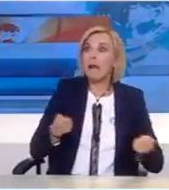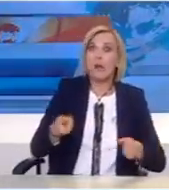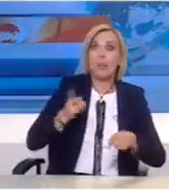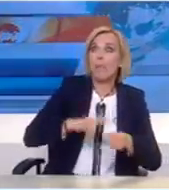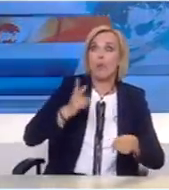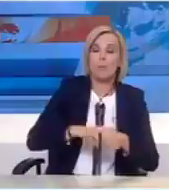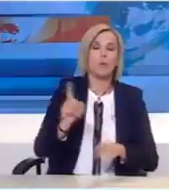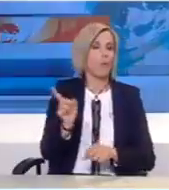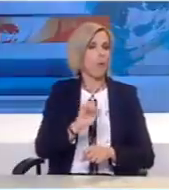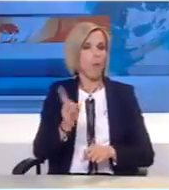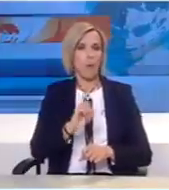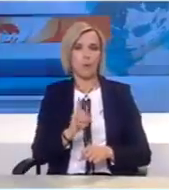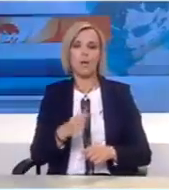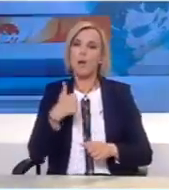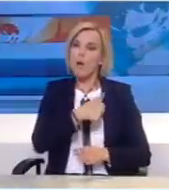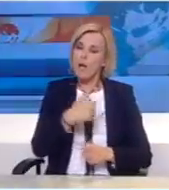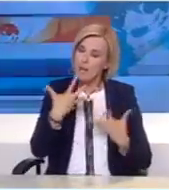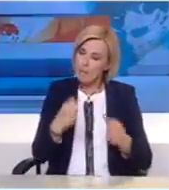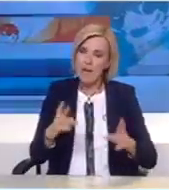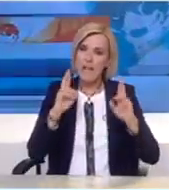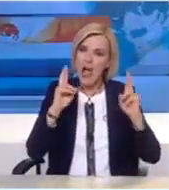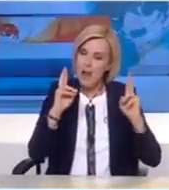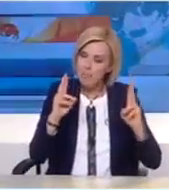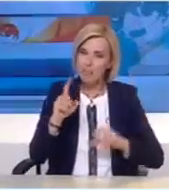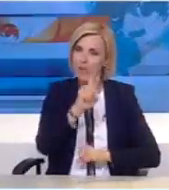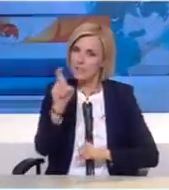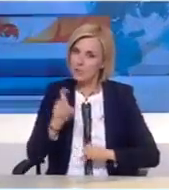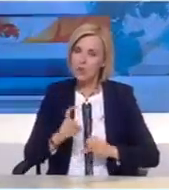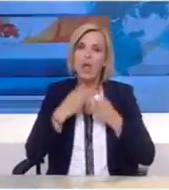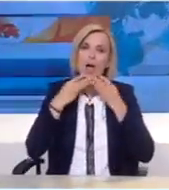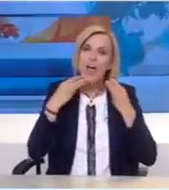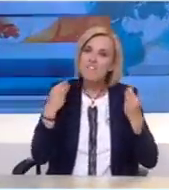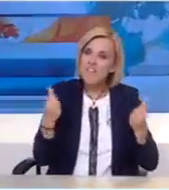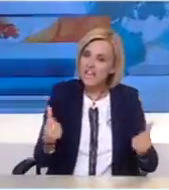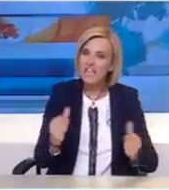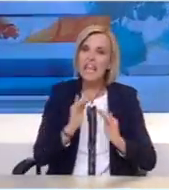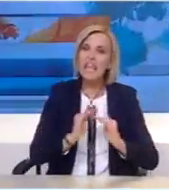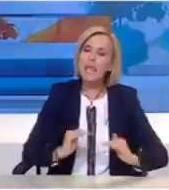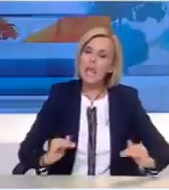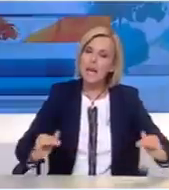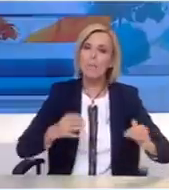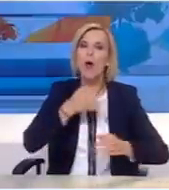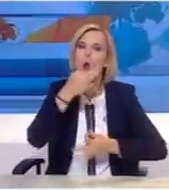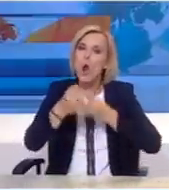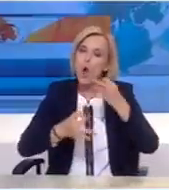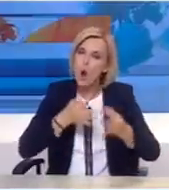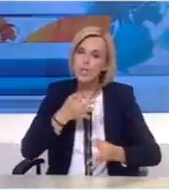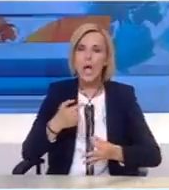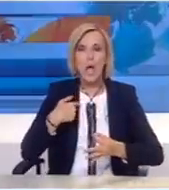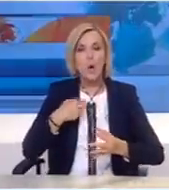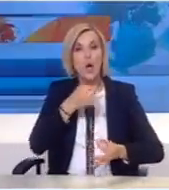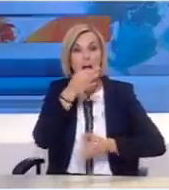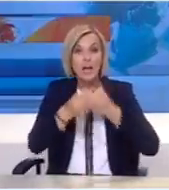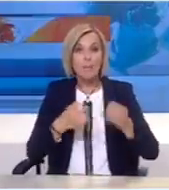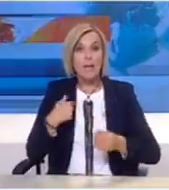του θανάτου από τον ιό, αλλά την ελπίδα και την αισιοδοξία της ζωής. Και να δουν ότι είμαστε δίπλα τους. Και το πρώτο πράγμα που τους είπα,